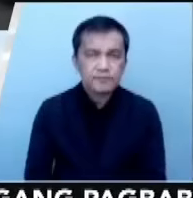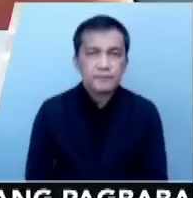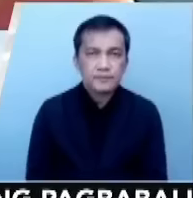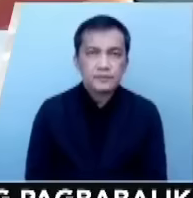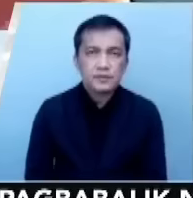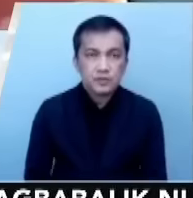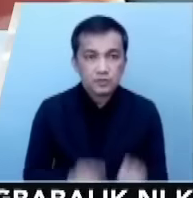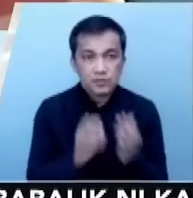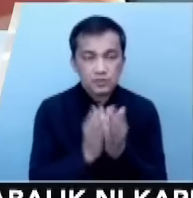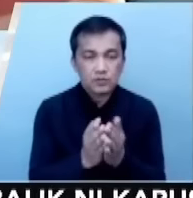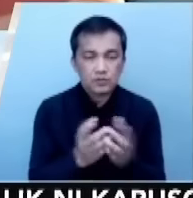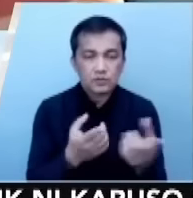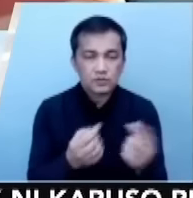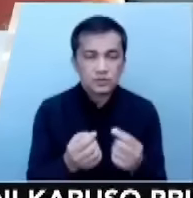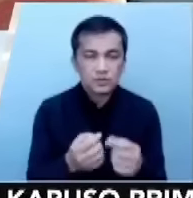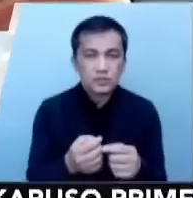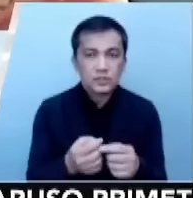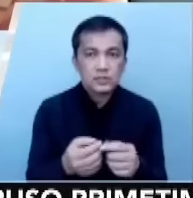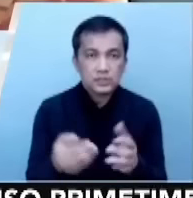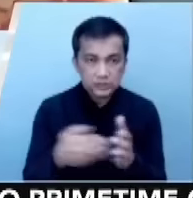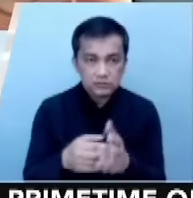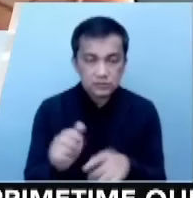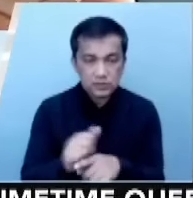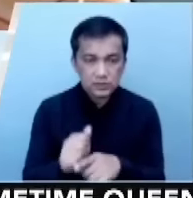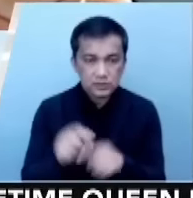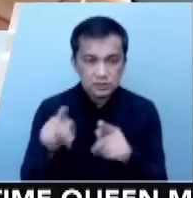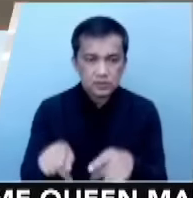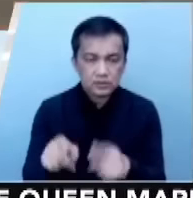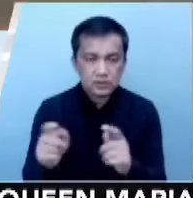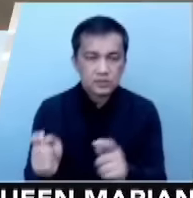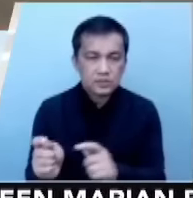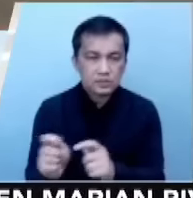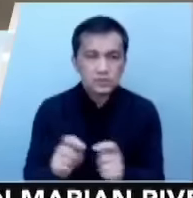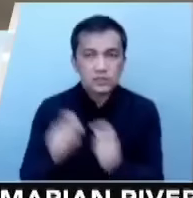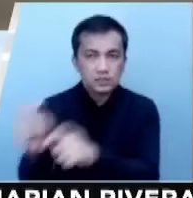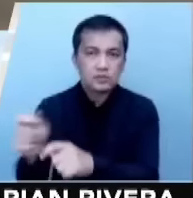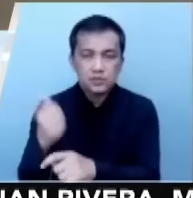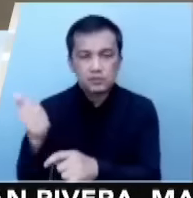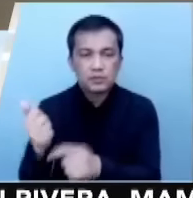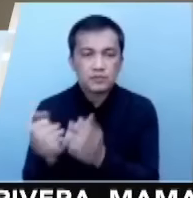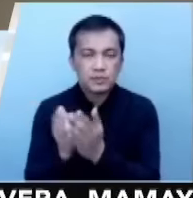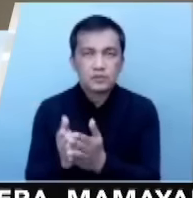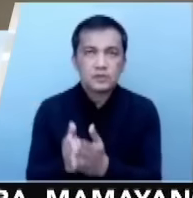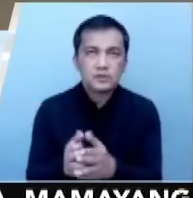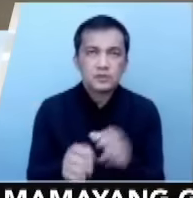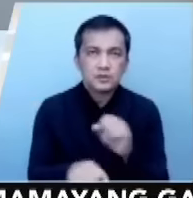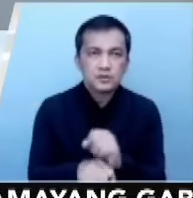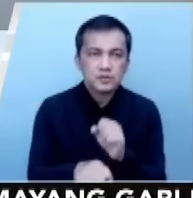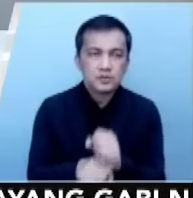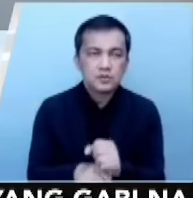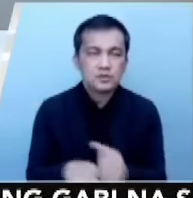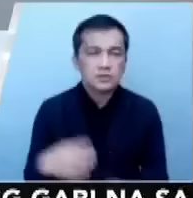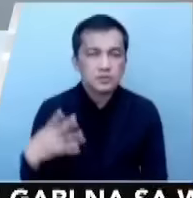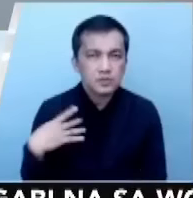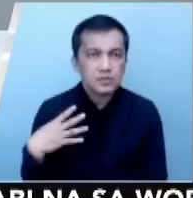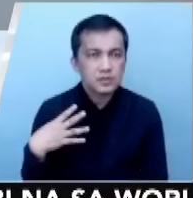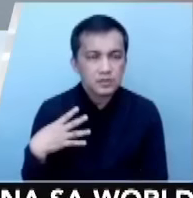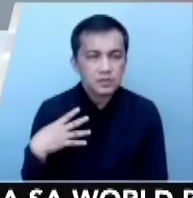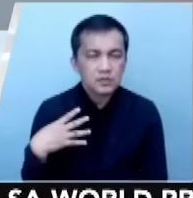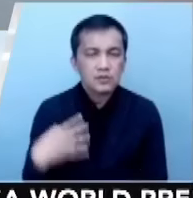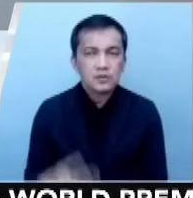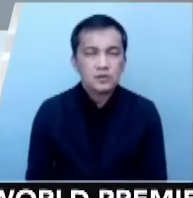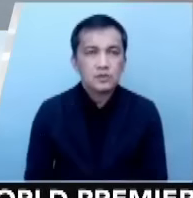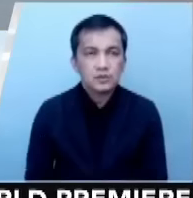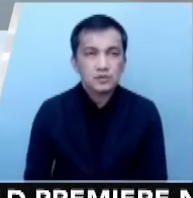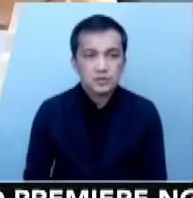yung na-training niya na tao, inilipat to sa kabilang barko. Nagtrabaho na lang ho siya, nagantay ho siya kung ano ho, kung sasabihin sa